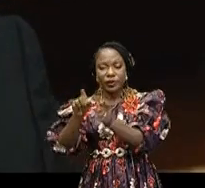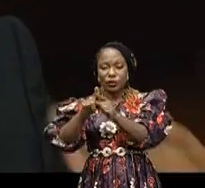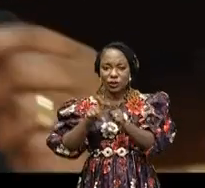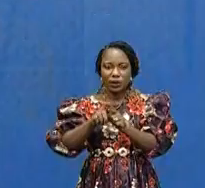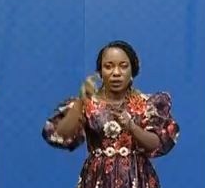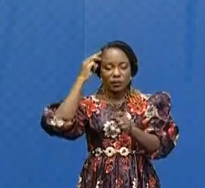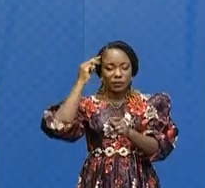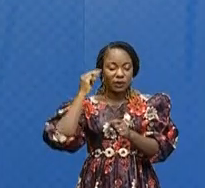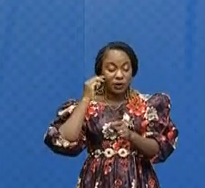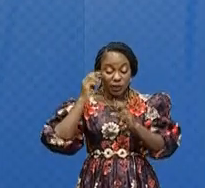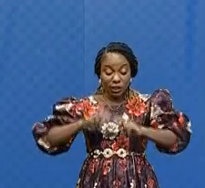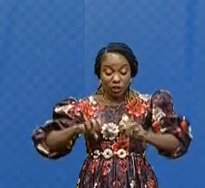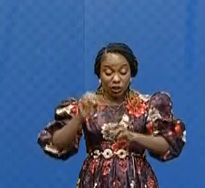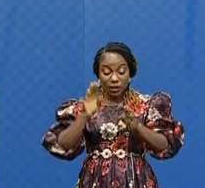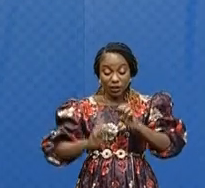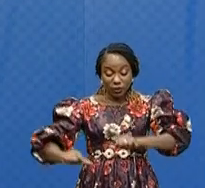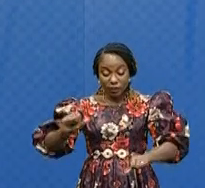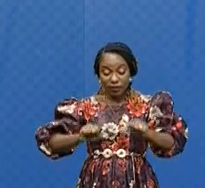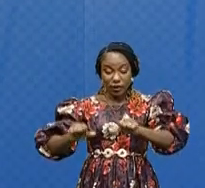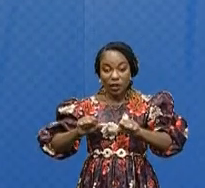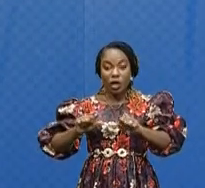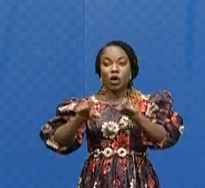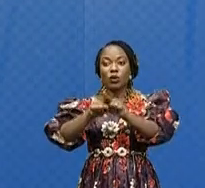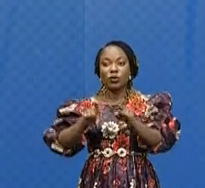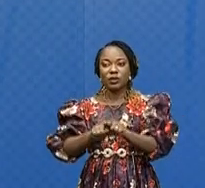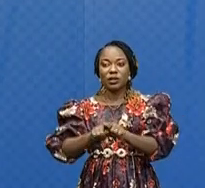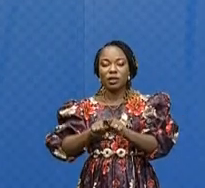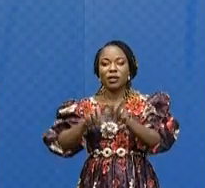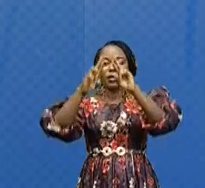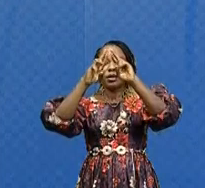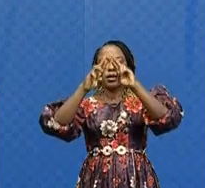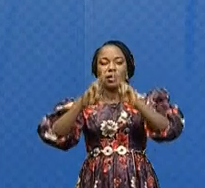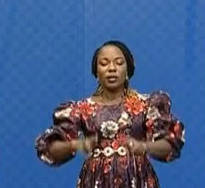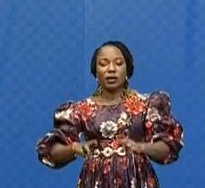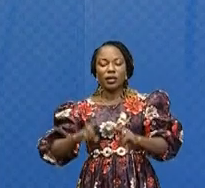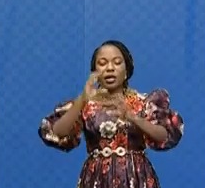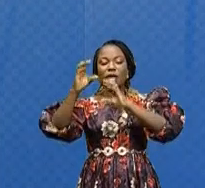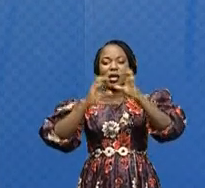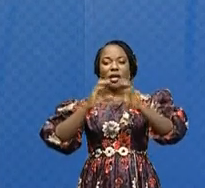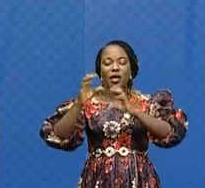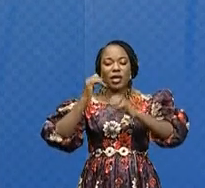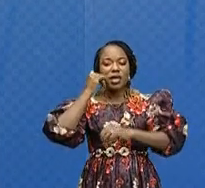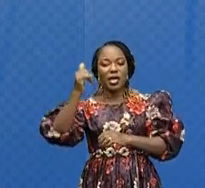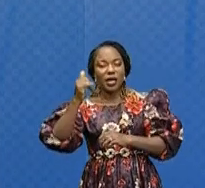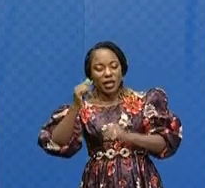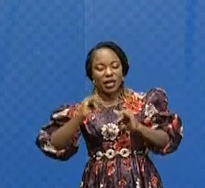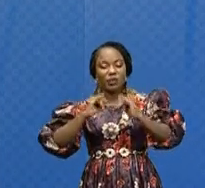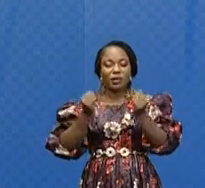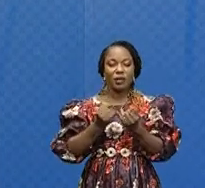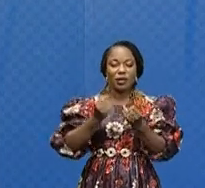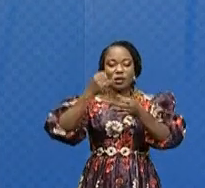ministres en charge de la recherche scientifique, de poste téléphone et télécommunications, du numérique,